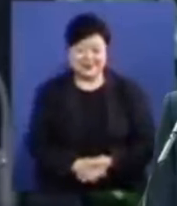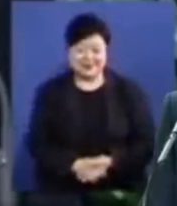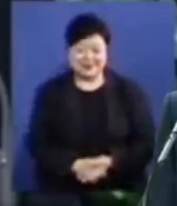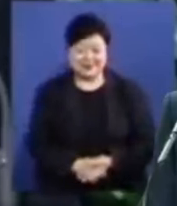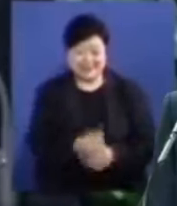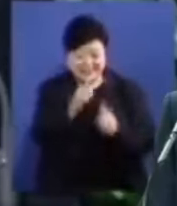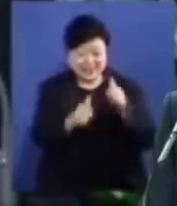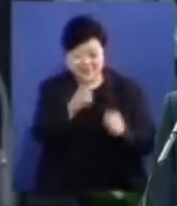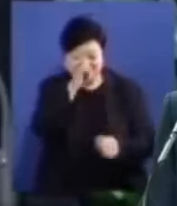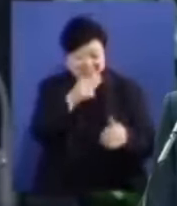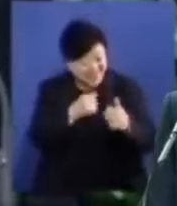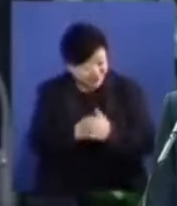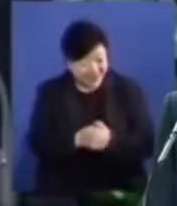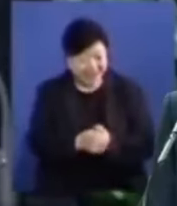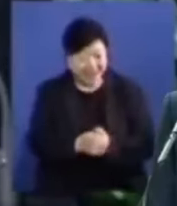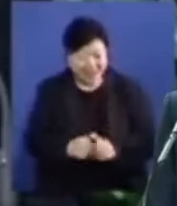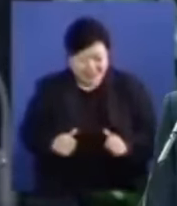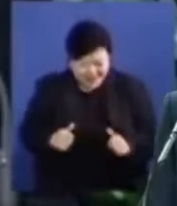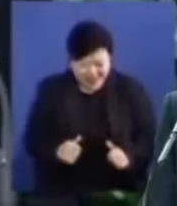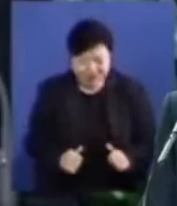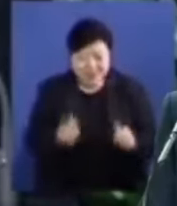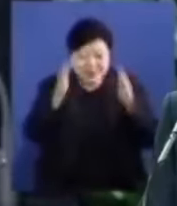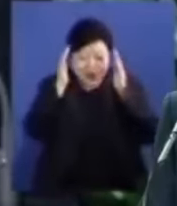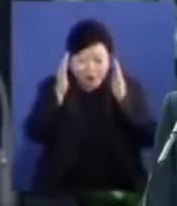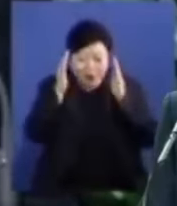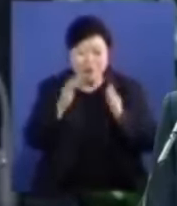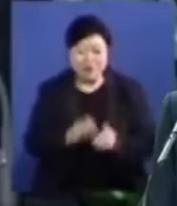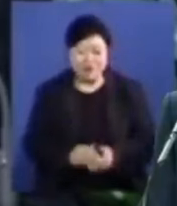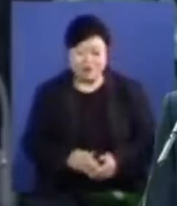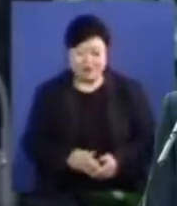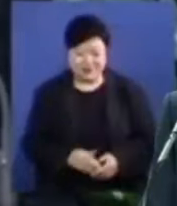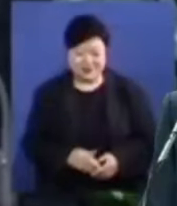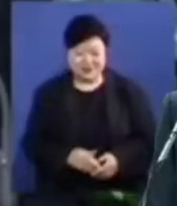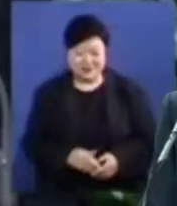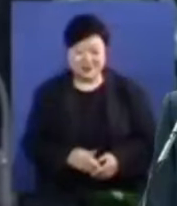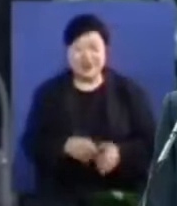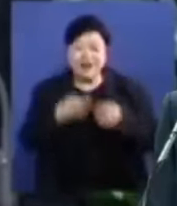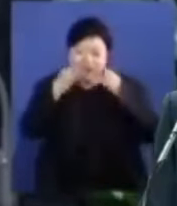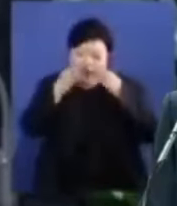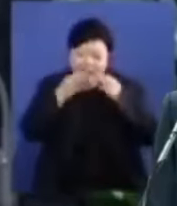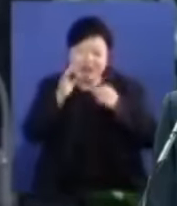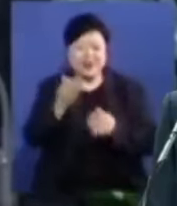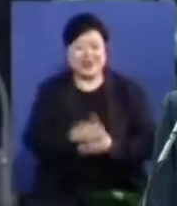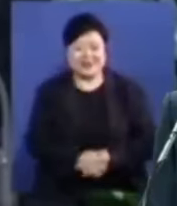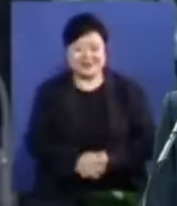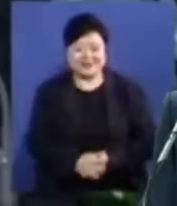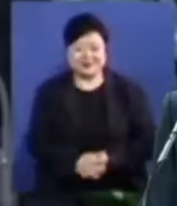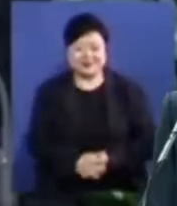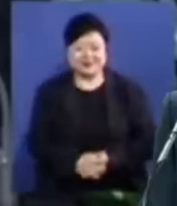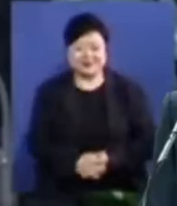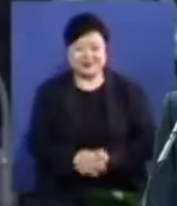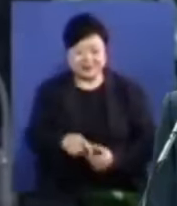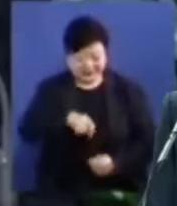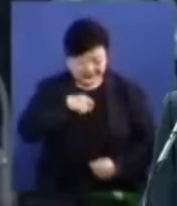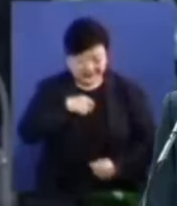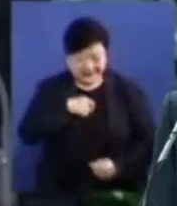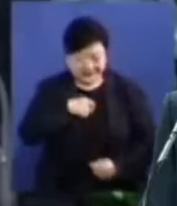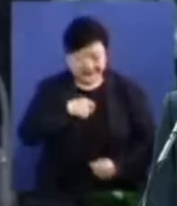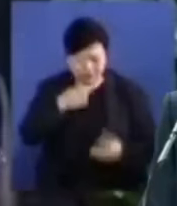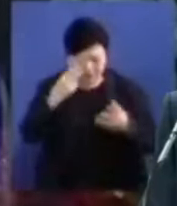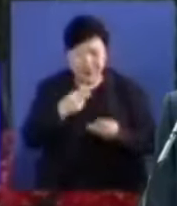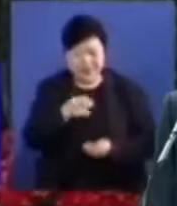그러나 시험이 있기 때문에 열심히 시험을 잘 치려고 애를 쓰고 공부를 하는 것입니다. 의인은 고난이